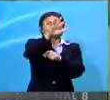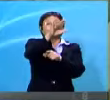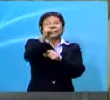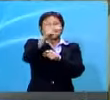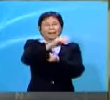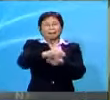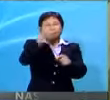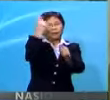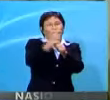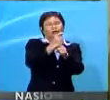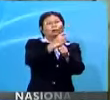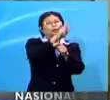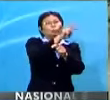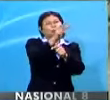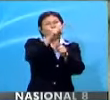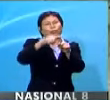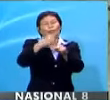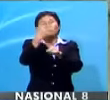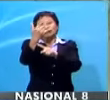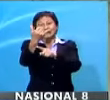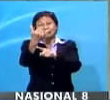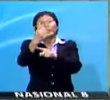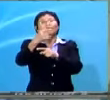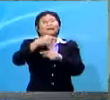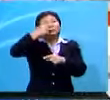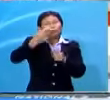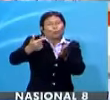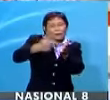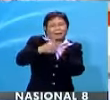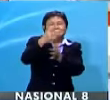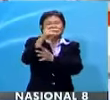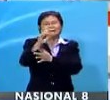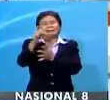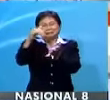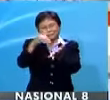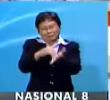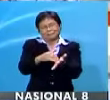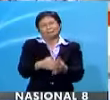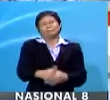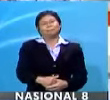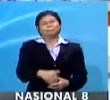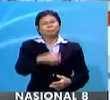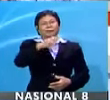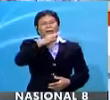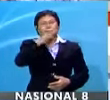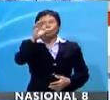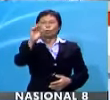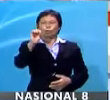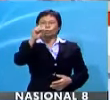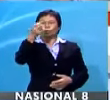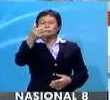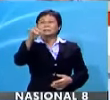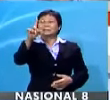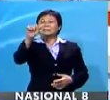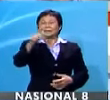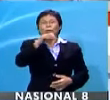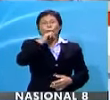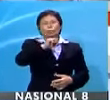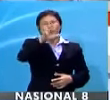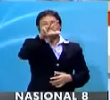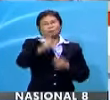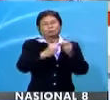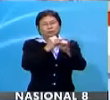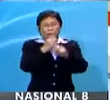Jun depan sebagai Tarikh sebutan kes ibu kepada Rosida Abdullah 30 tahun yang